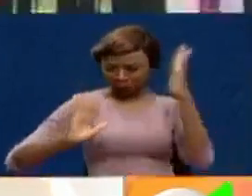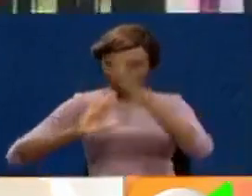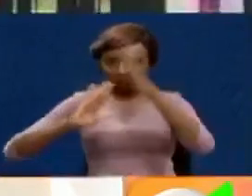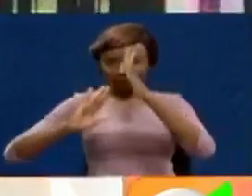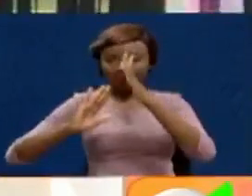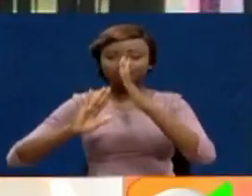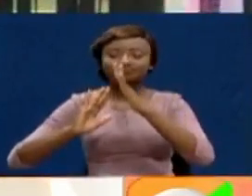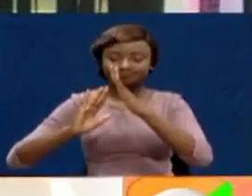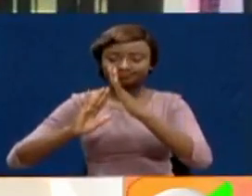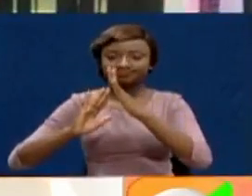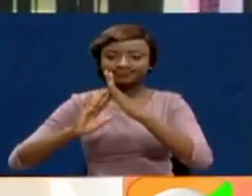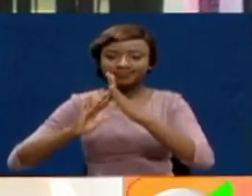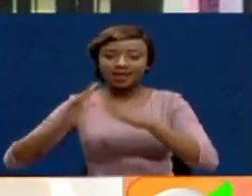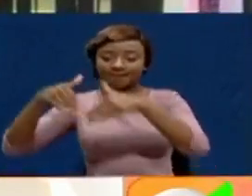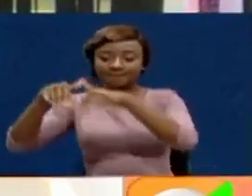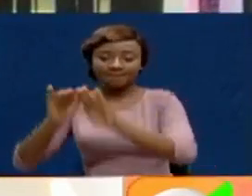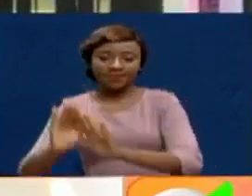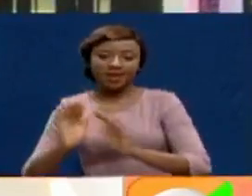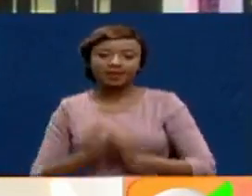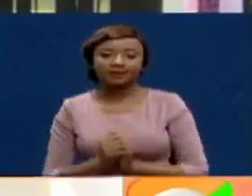jenerali.